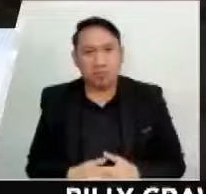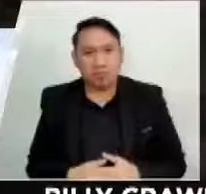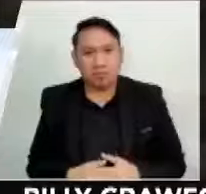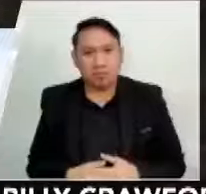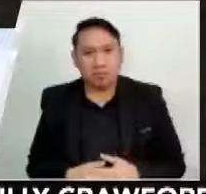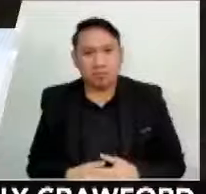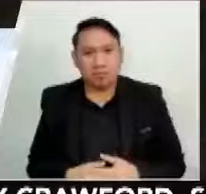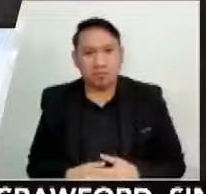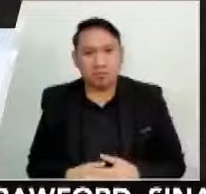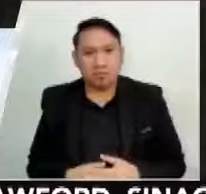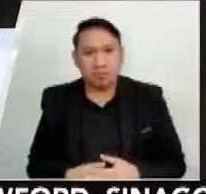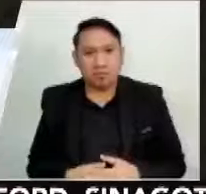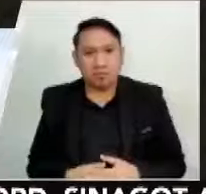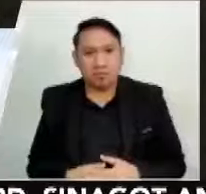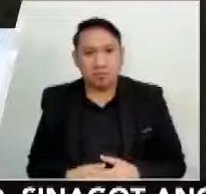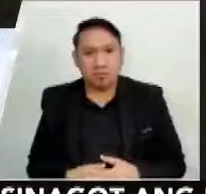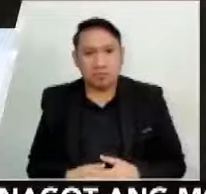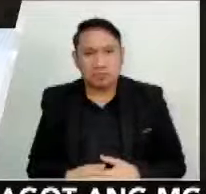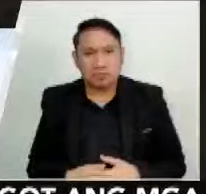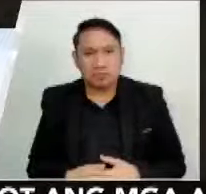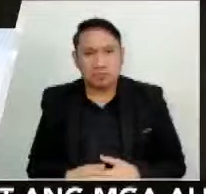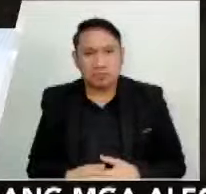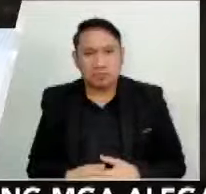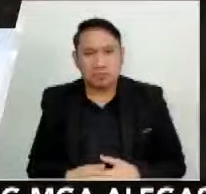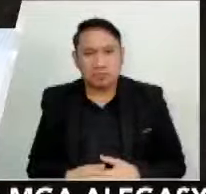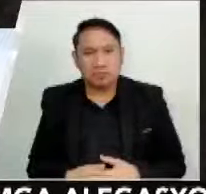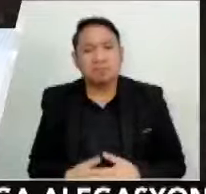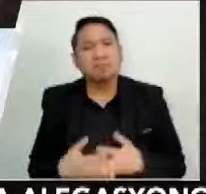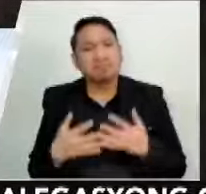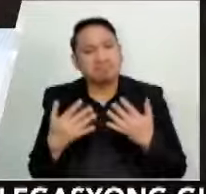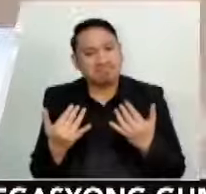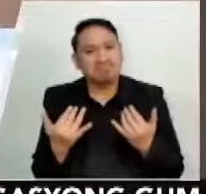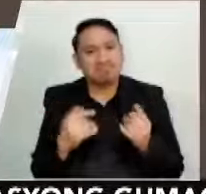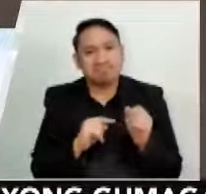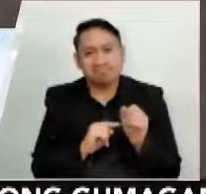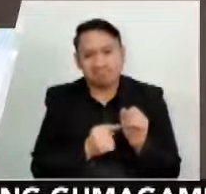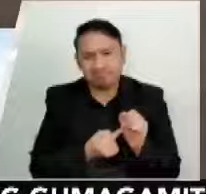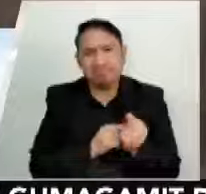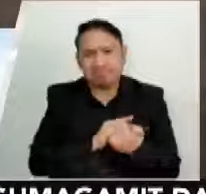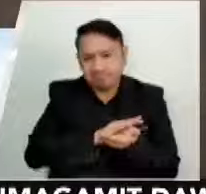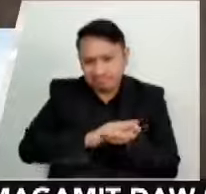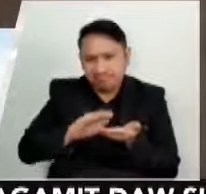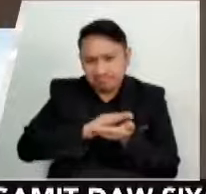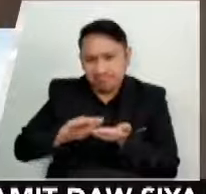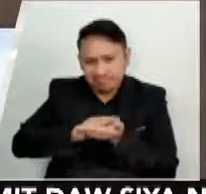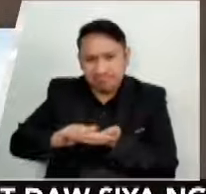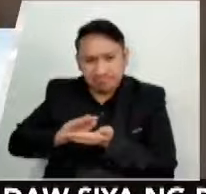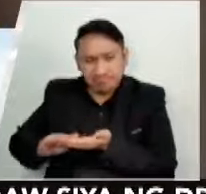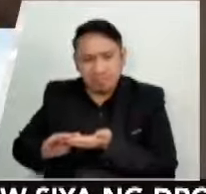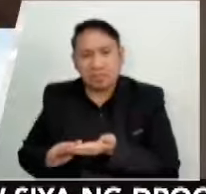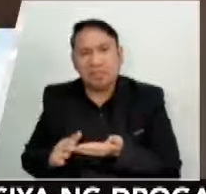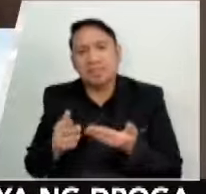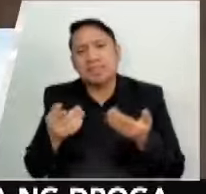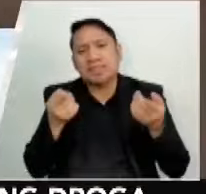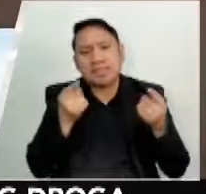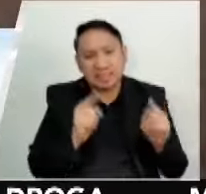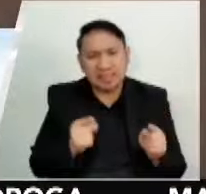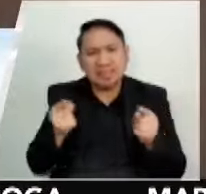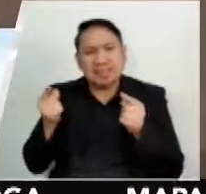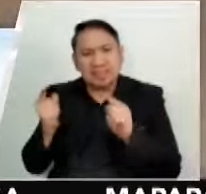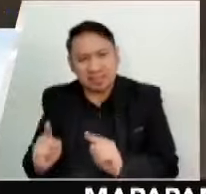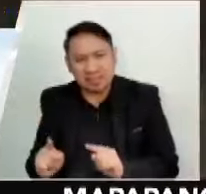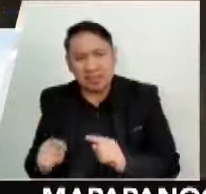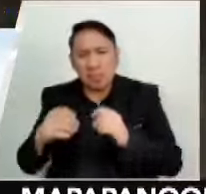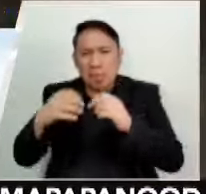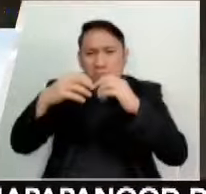Tabon yun. Wasak yun. Agad nagsagawa ng clearing operations. Kabi-kabilang landslide rin ang naranasan sa Tigbao, Zamboanga del